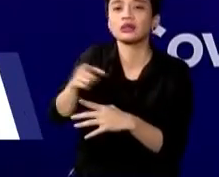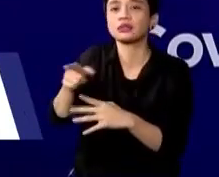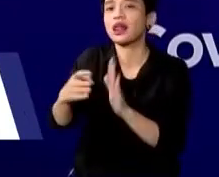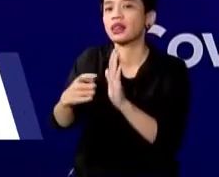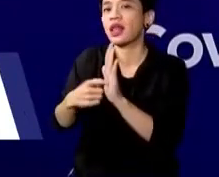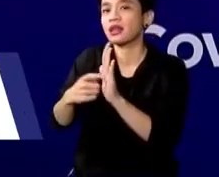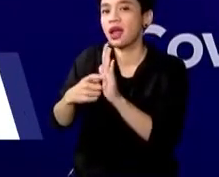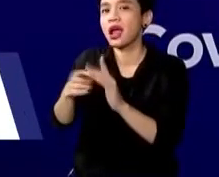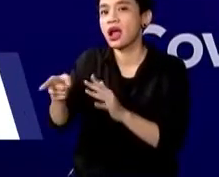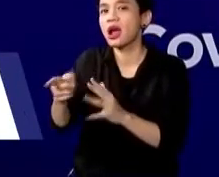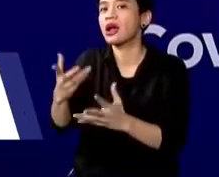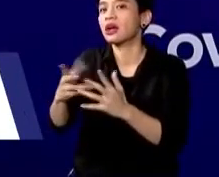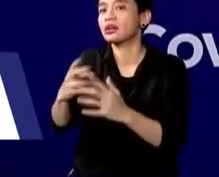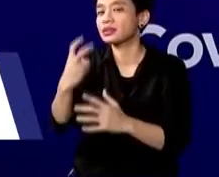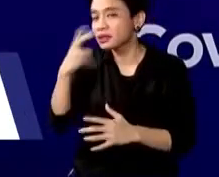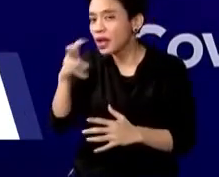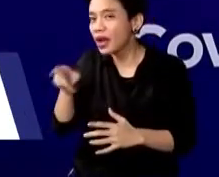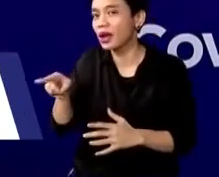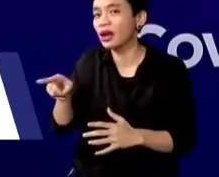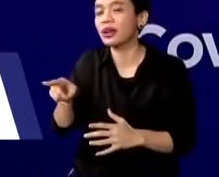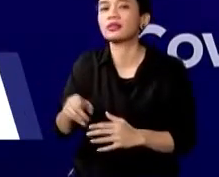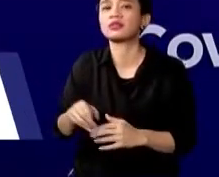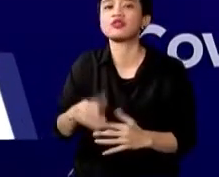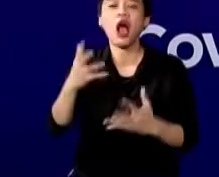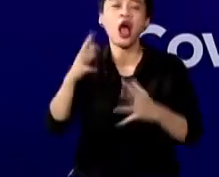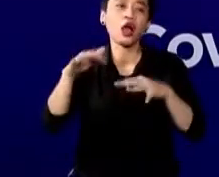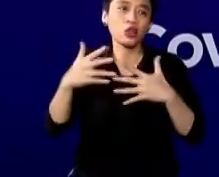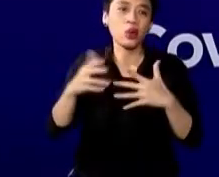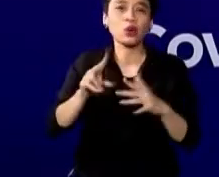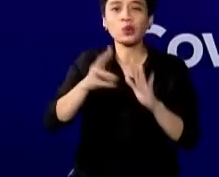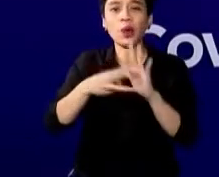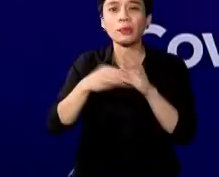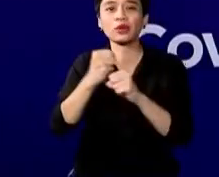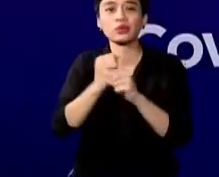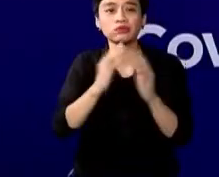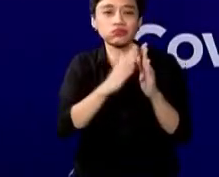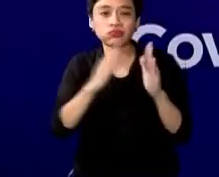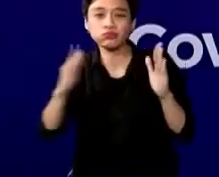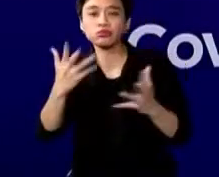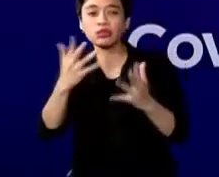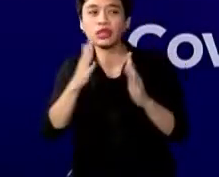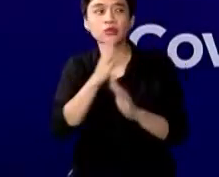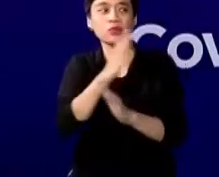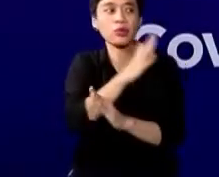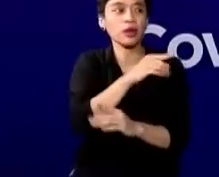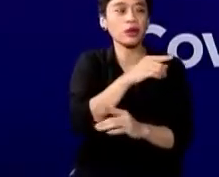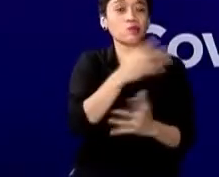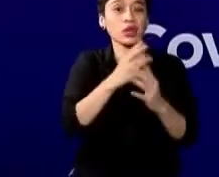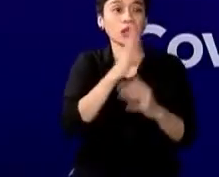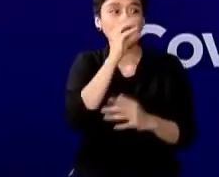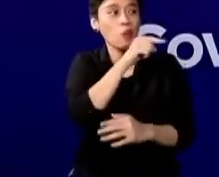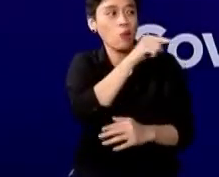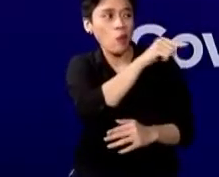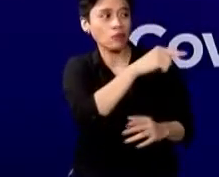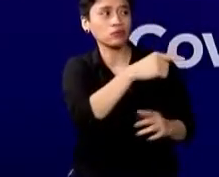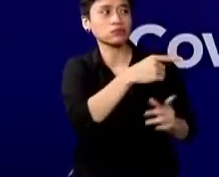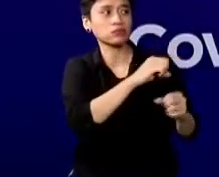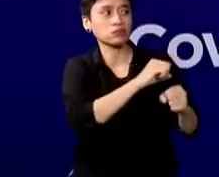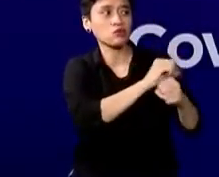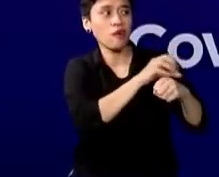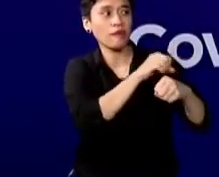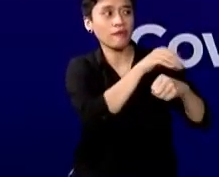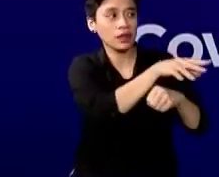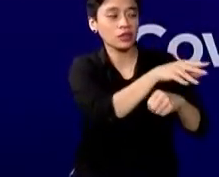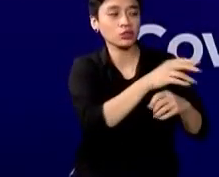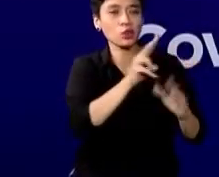kontak erat artinya dia tahu 2 minggu ini dia berkontak dengan seseorang yang seseorang itu di mana sekarang sedang